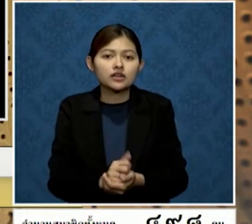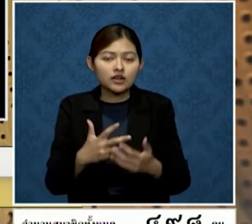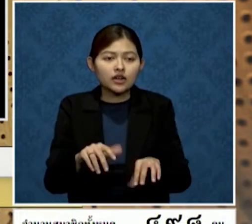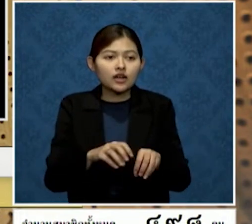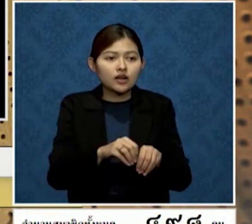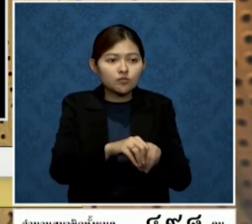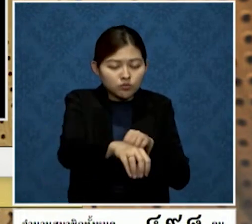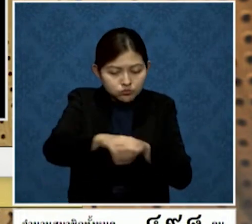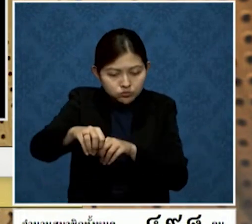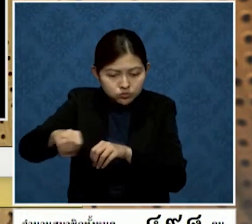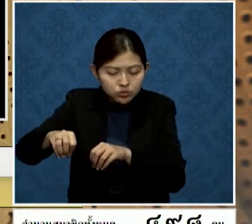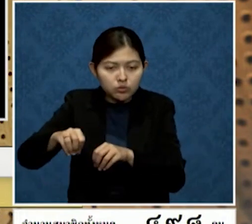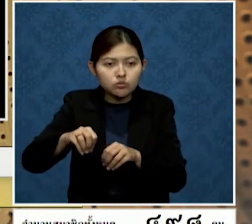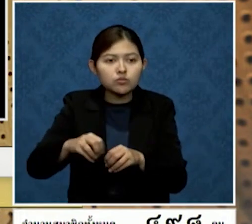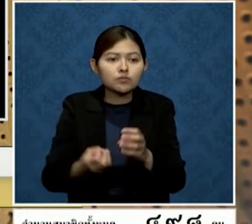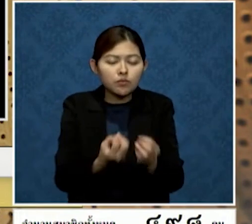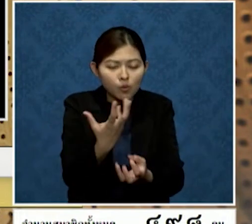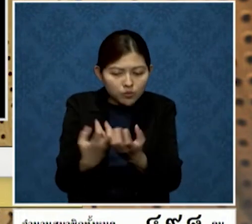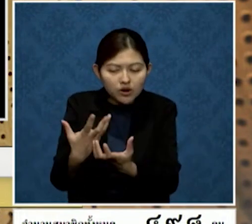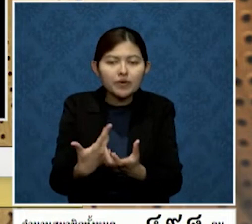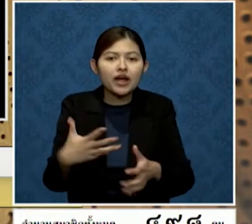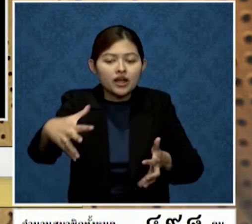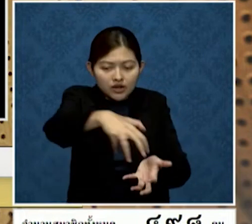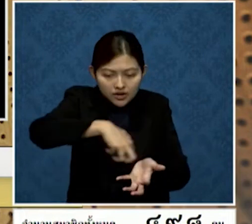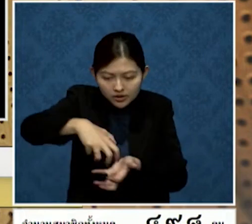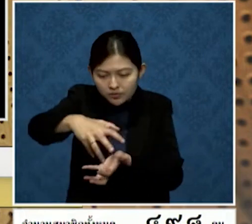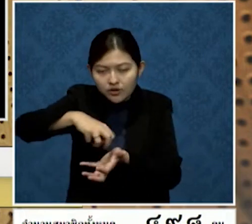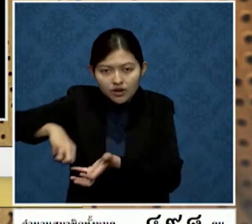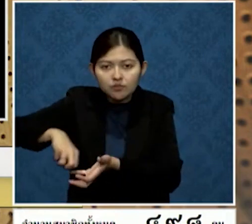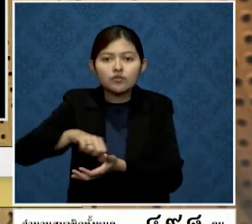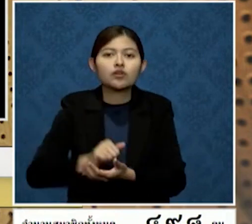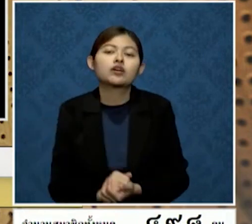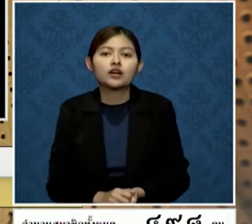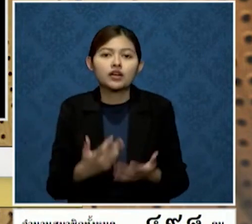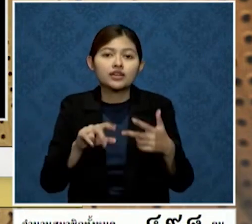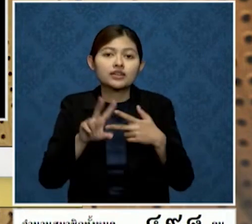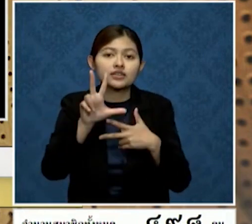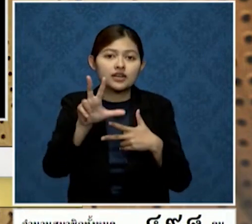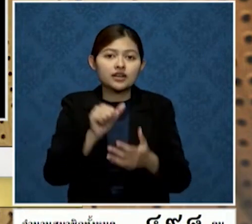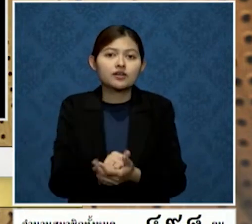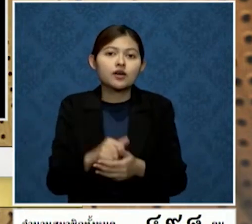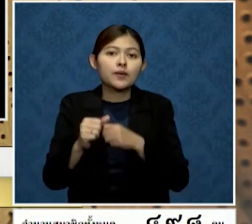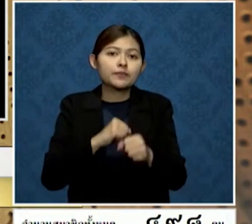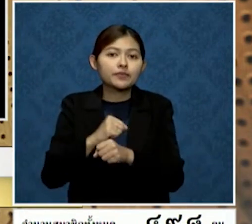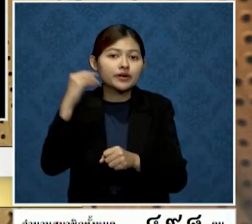วัชพิธิ2. เนองด้วยวล่ม LI boundariesอุสับ ของ